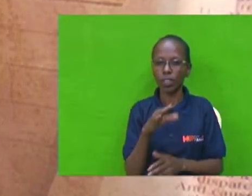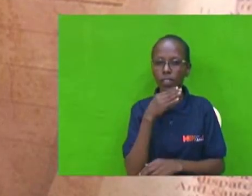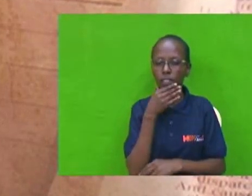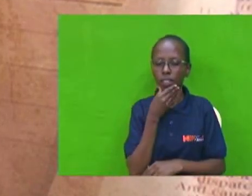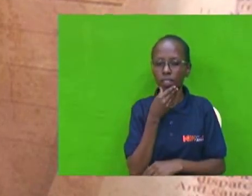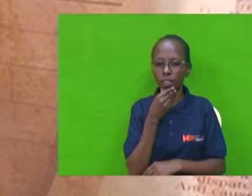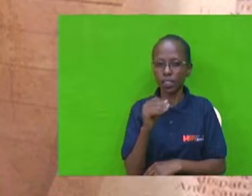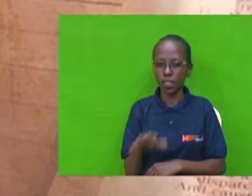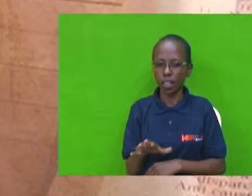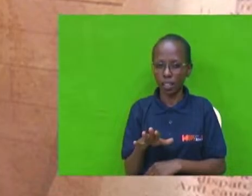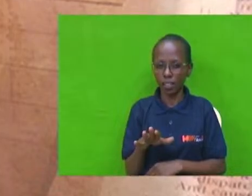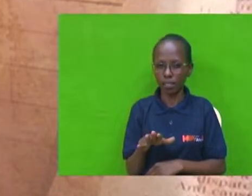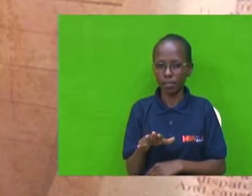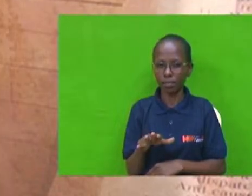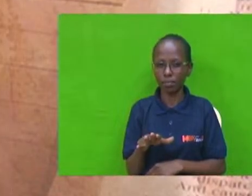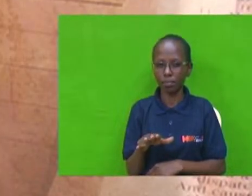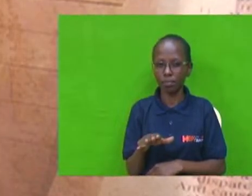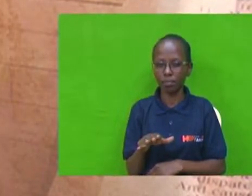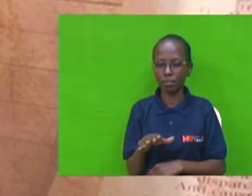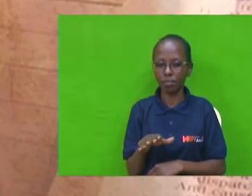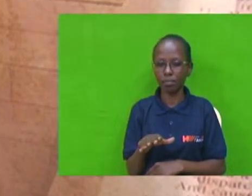akawa